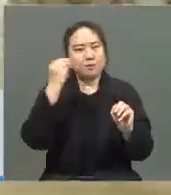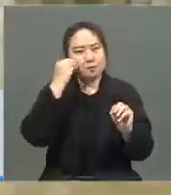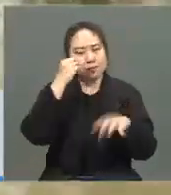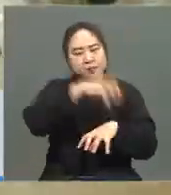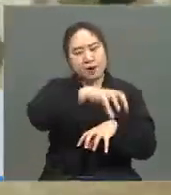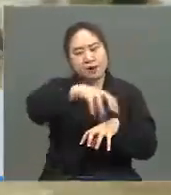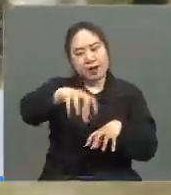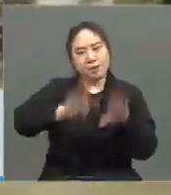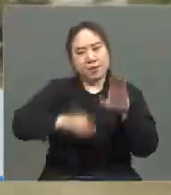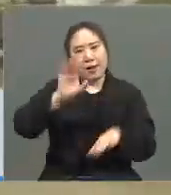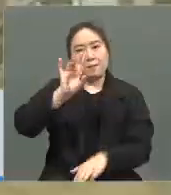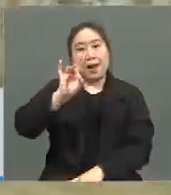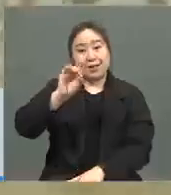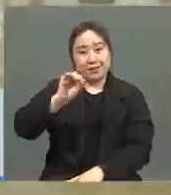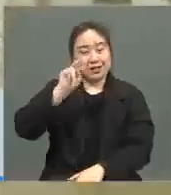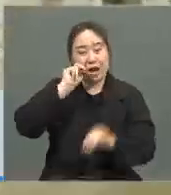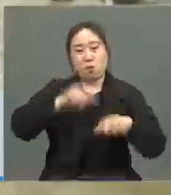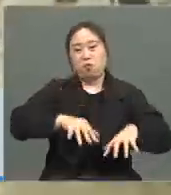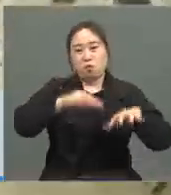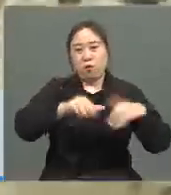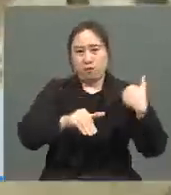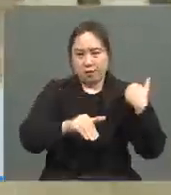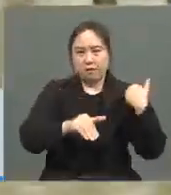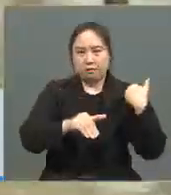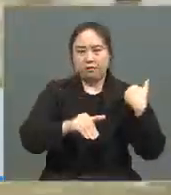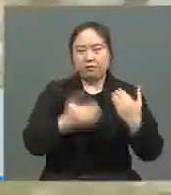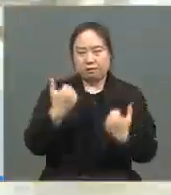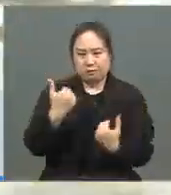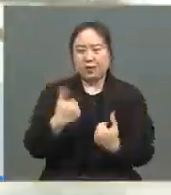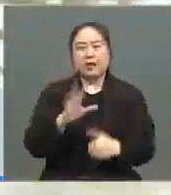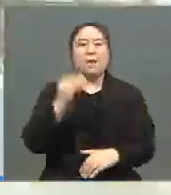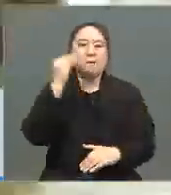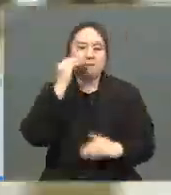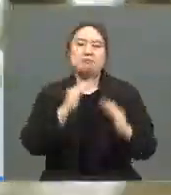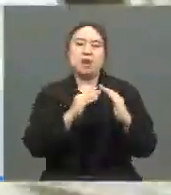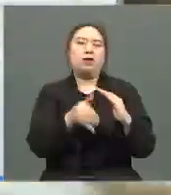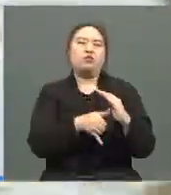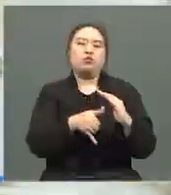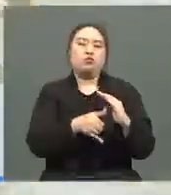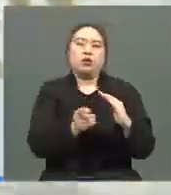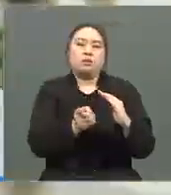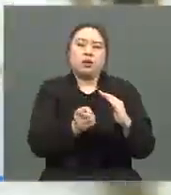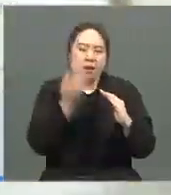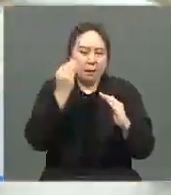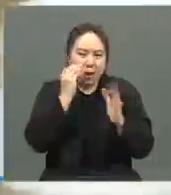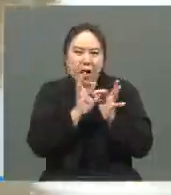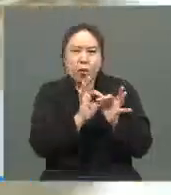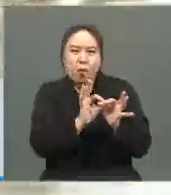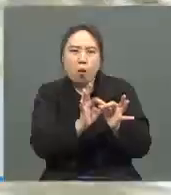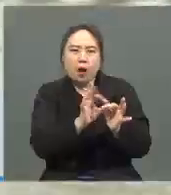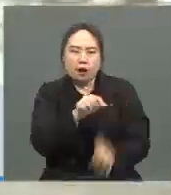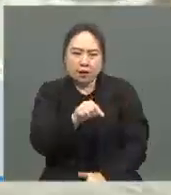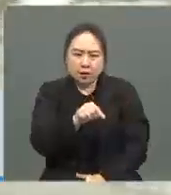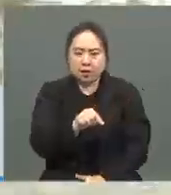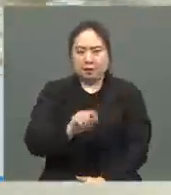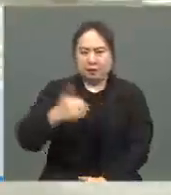ณ80หลังคาเรือนที่ได้รับผลกระทบส่วนใหญ่ชาวบ้านก็แต่ยังคงอาศัยอยู่ภายในบ้านนะคะเพราะว่ามีความเป็นห่วงบ้านบวกกับบาง